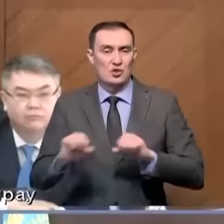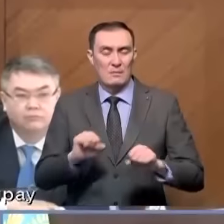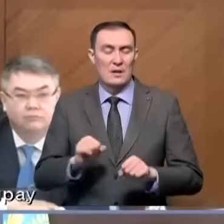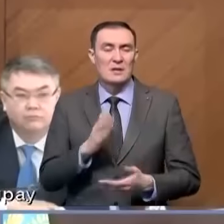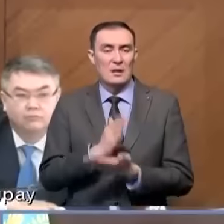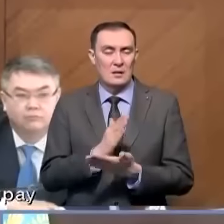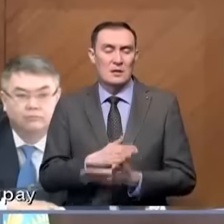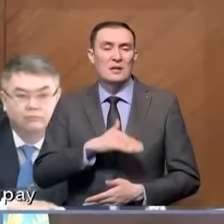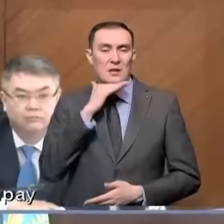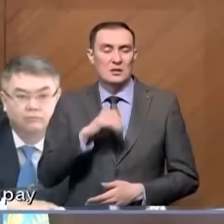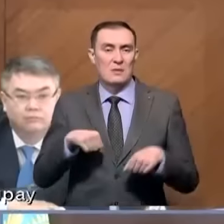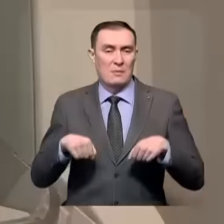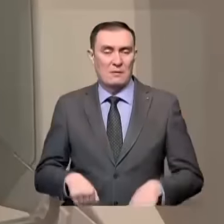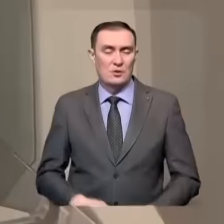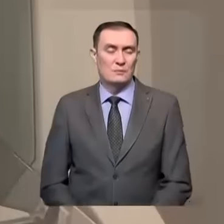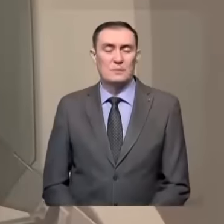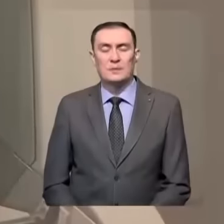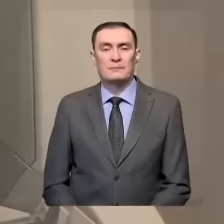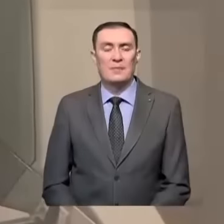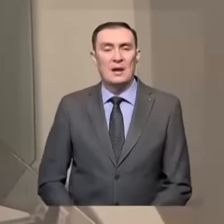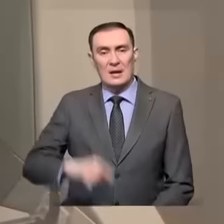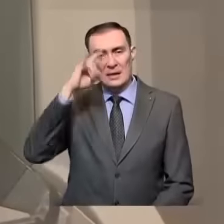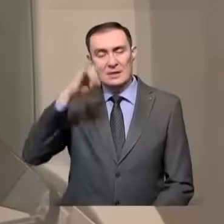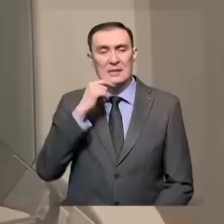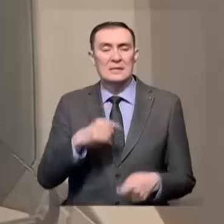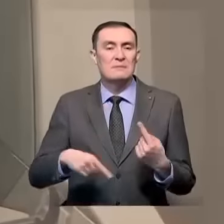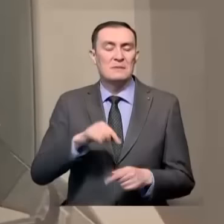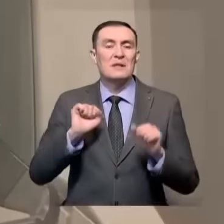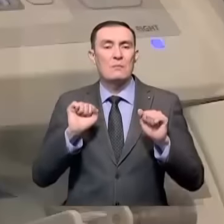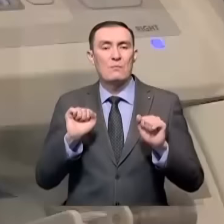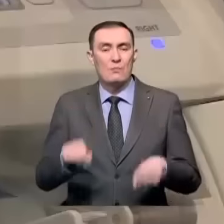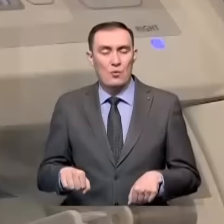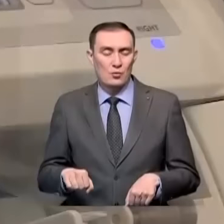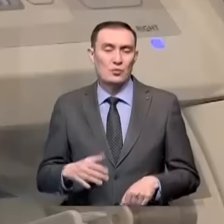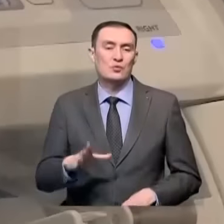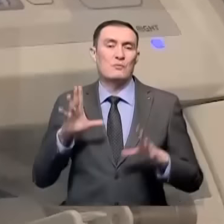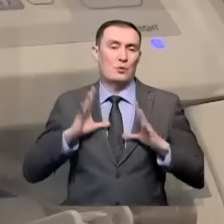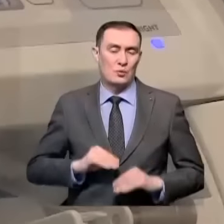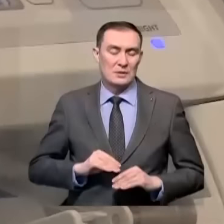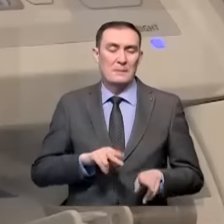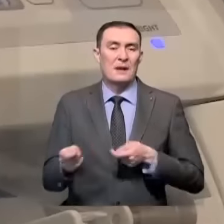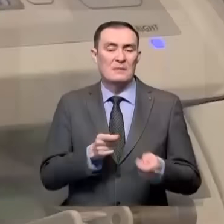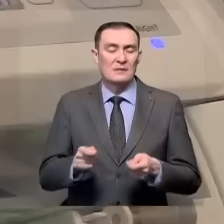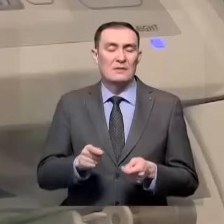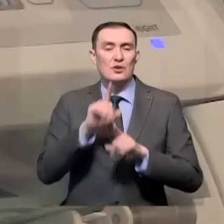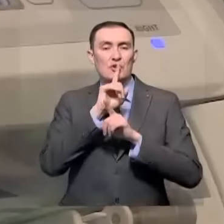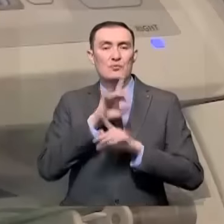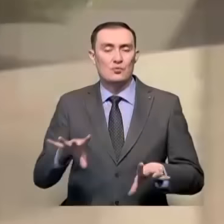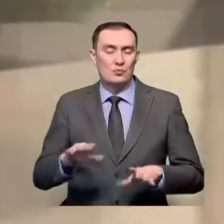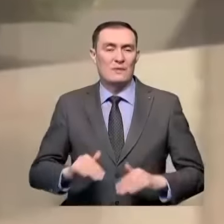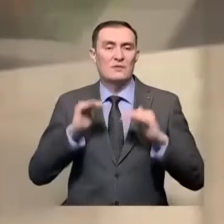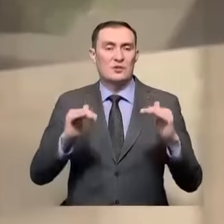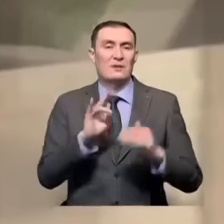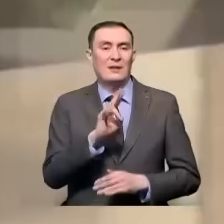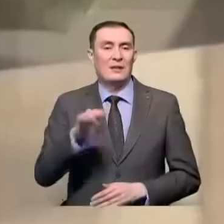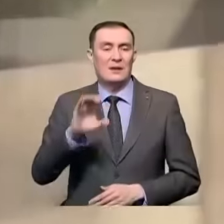наделили достаточными полномочиями. Казахстанские бизнесмены могут с облегчением вздохнуть. В правительстве отказались от планов повышать